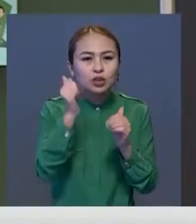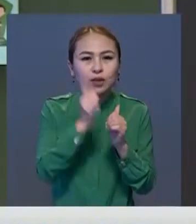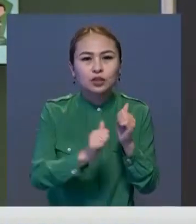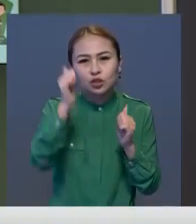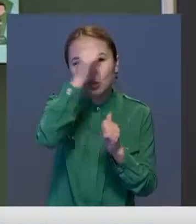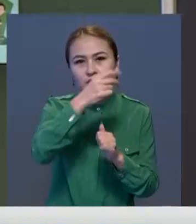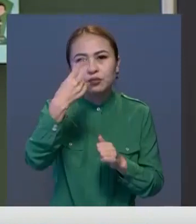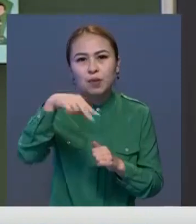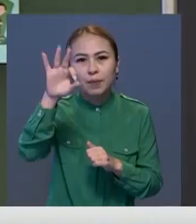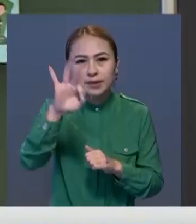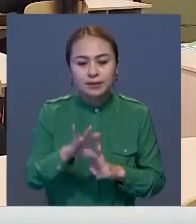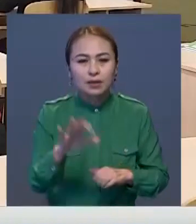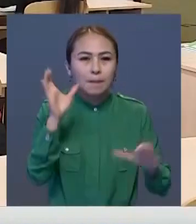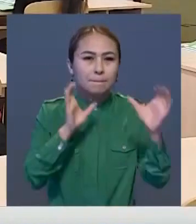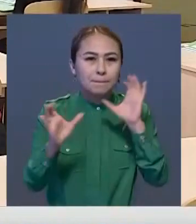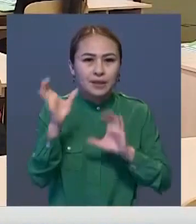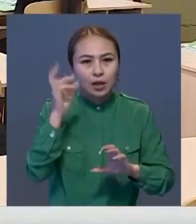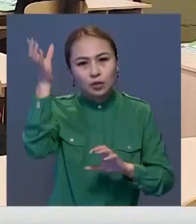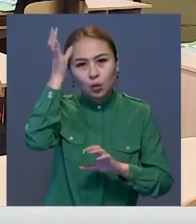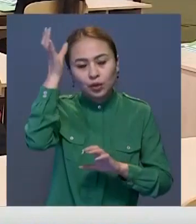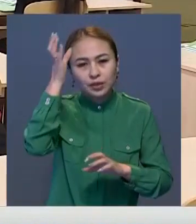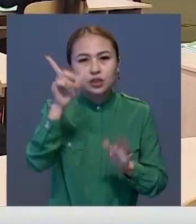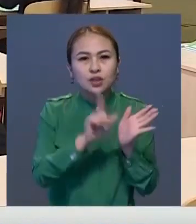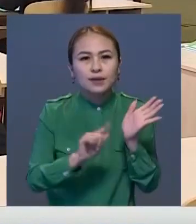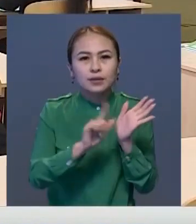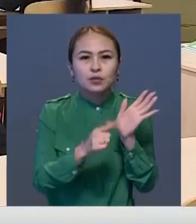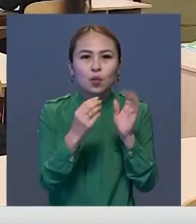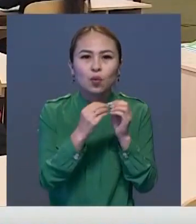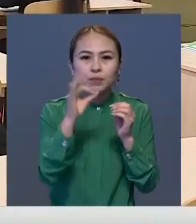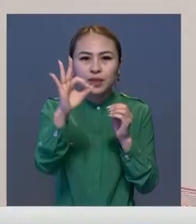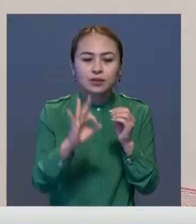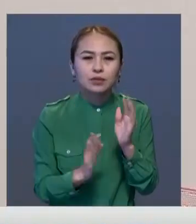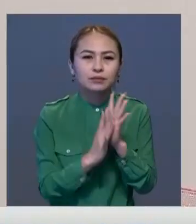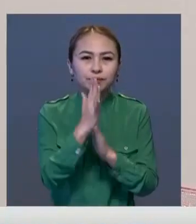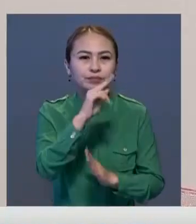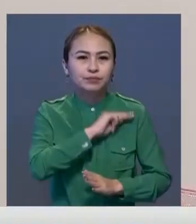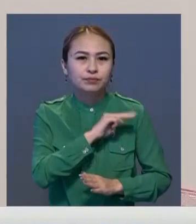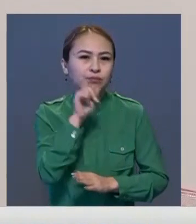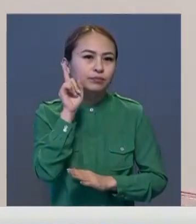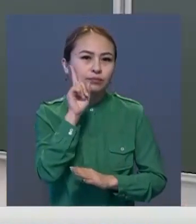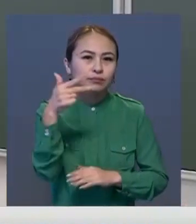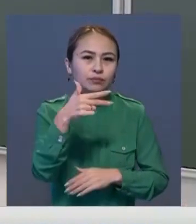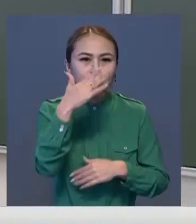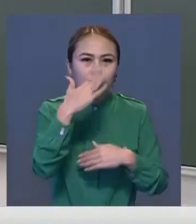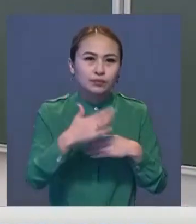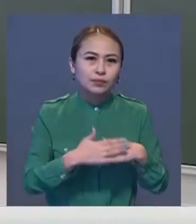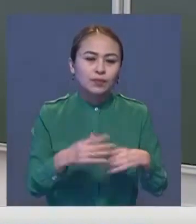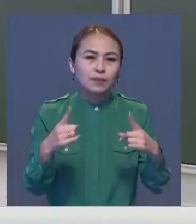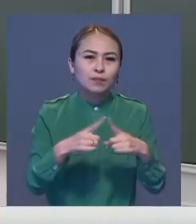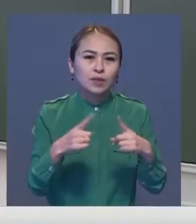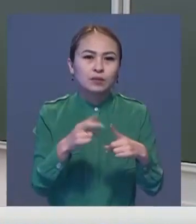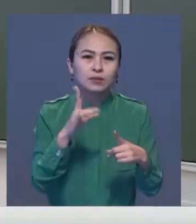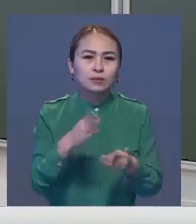сайын 20%-ке, ал магистранттар мен докторанттардың шәкіртақысы 10%-ке өседі. Жұмыс істейтін жастарға 3 мың